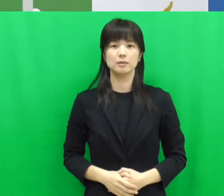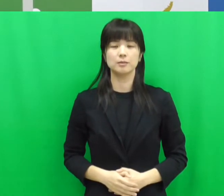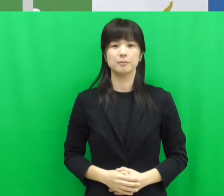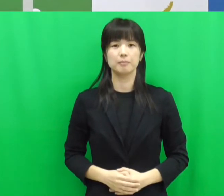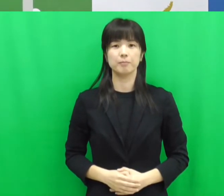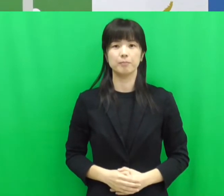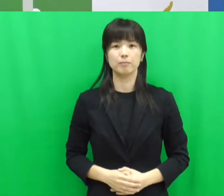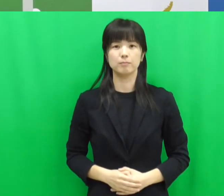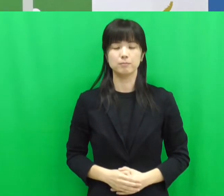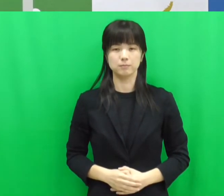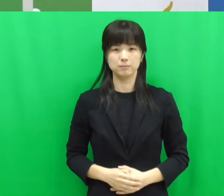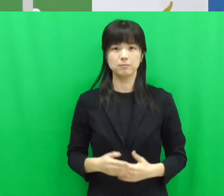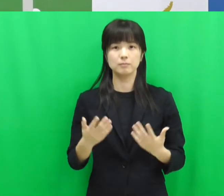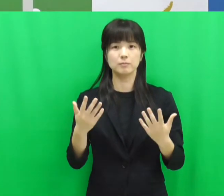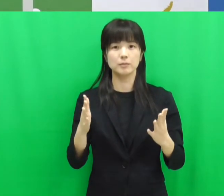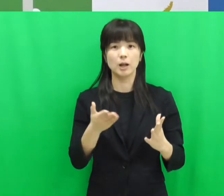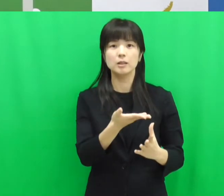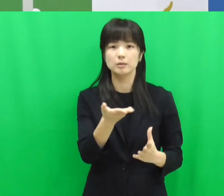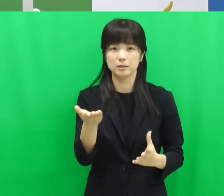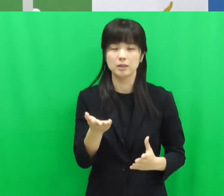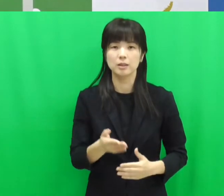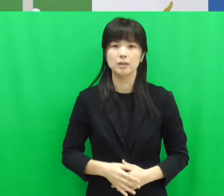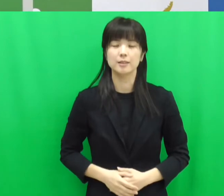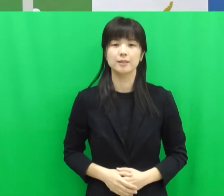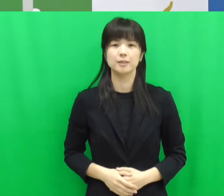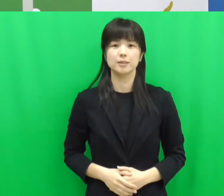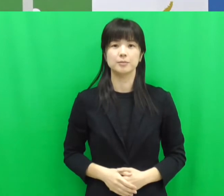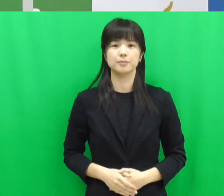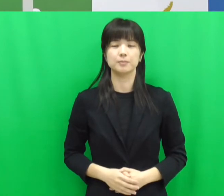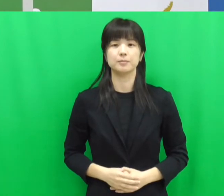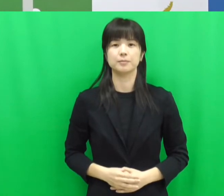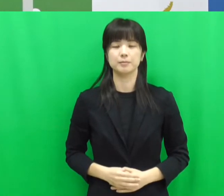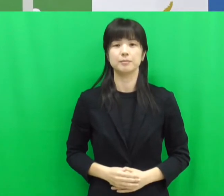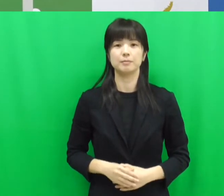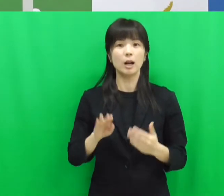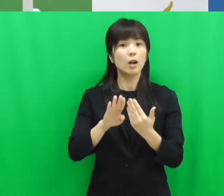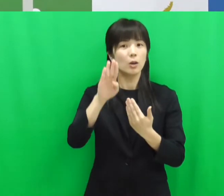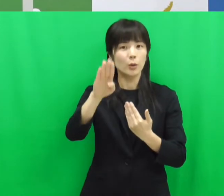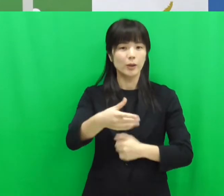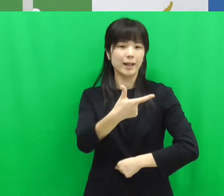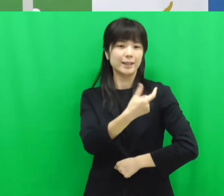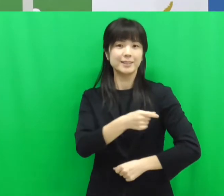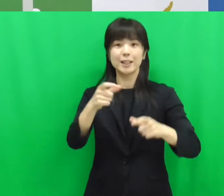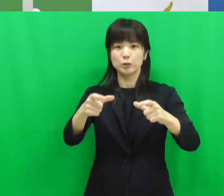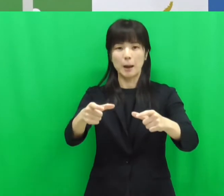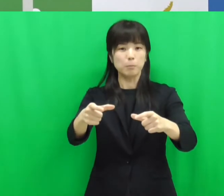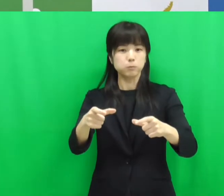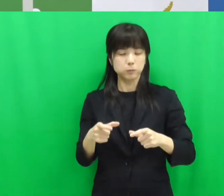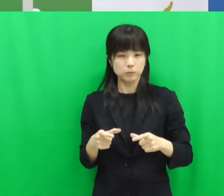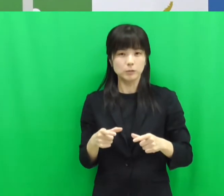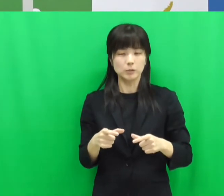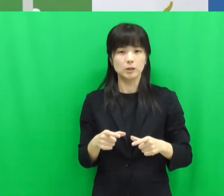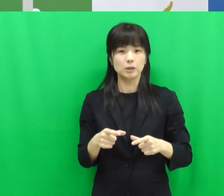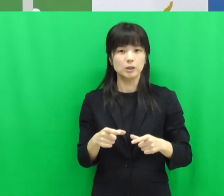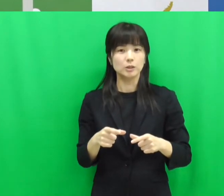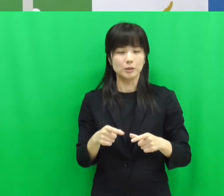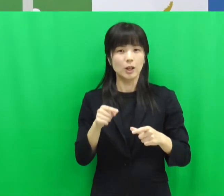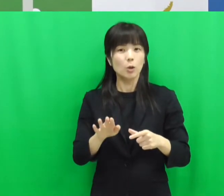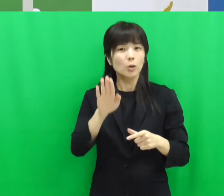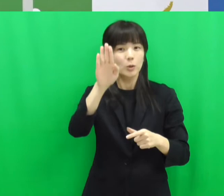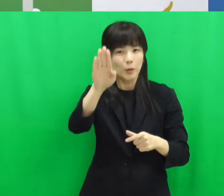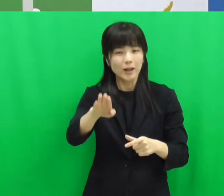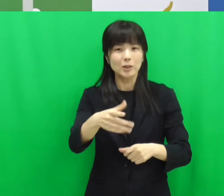よろしいですかね。 これから接種券がだんだん届きますので、だんだん増えてくると思いますけど。